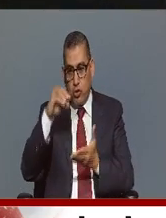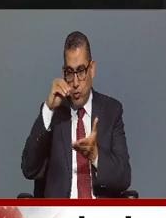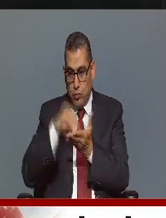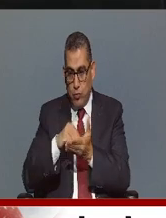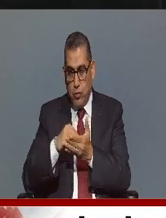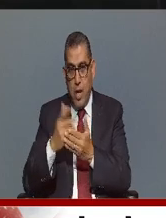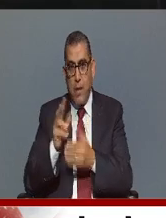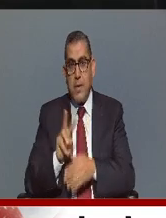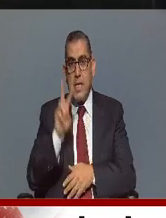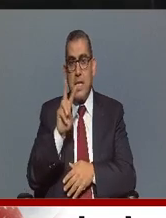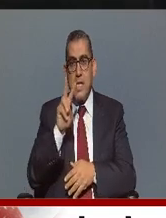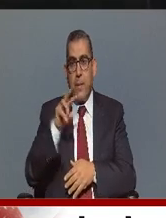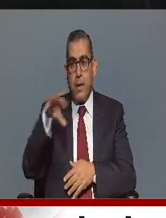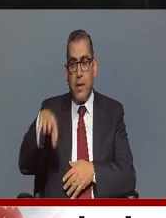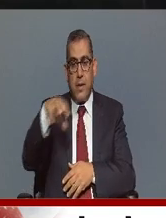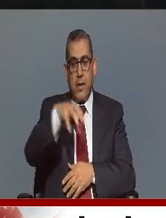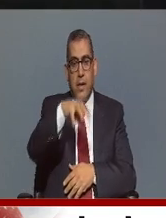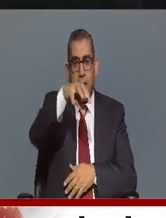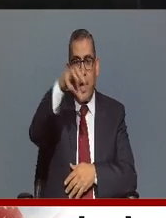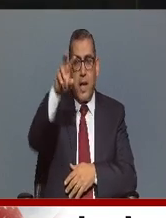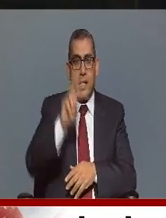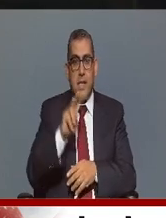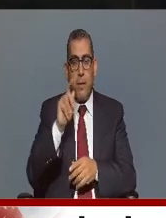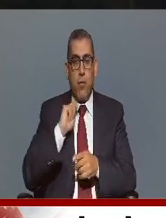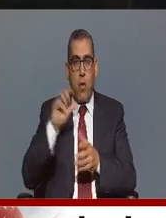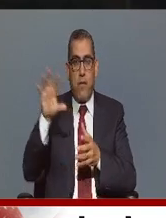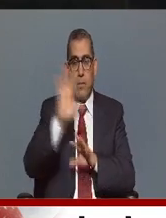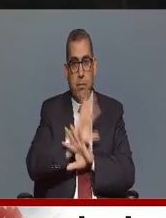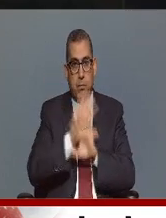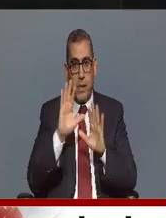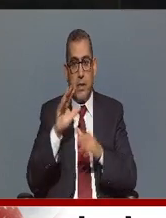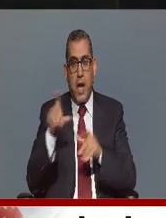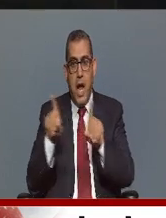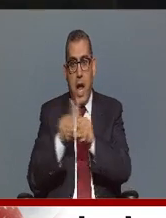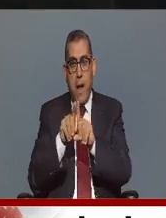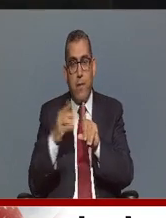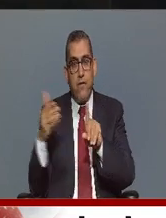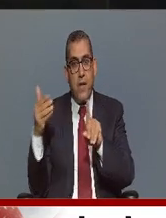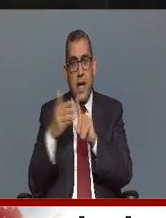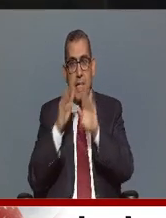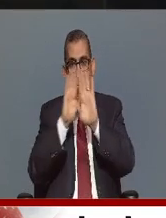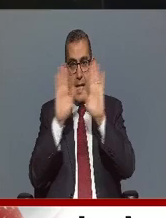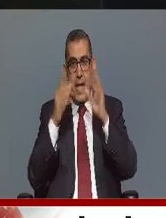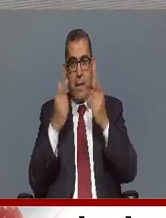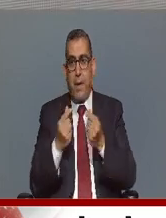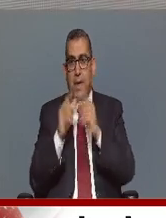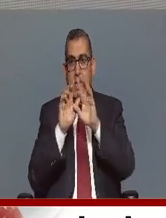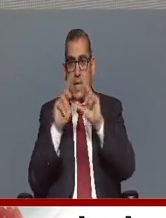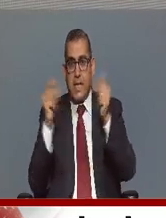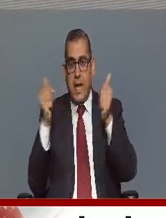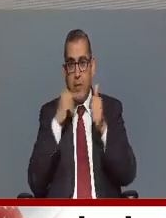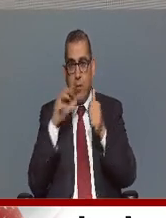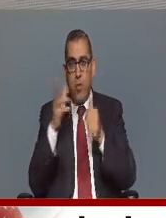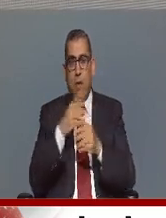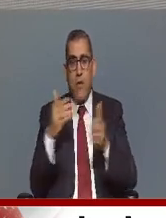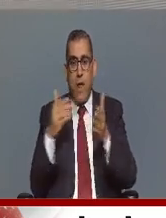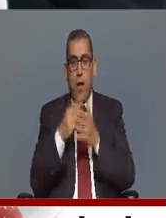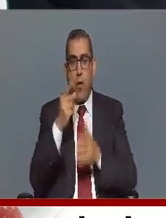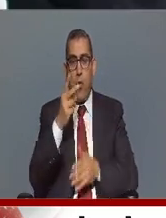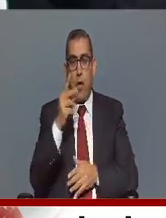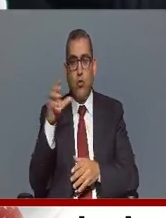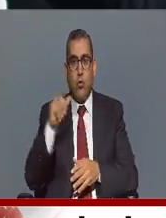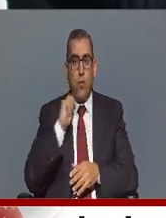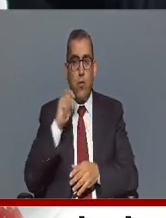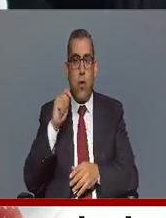بسبع دور سينما داخل قصور الثقافة، ووصل إلى 21 دار سينما في 19